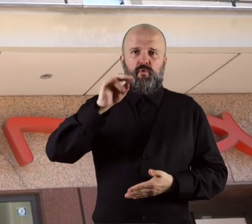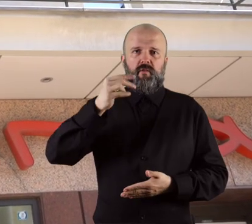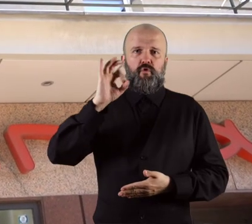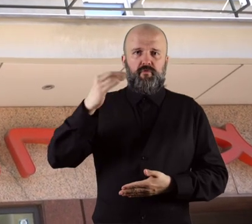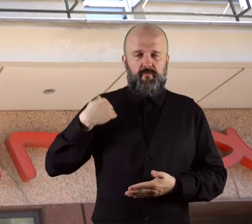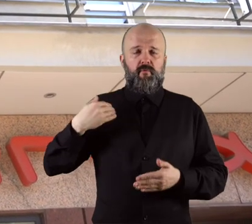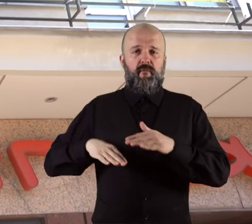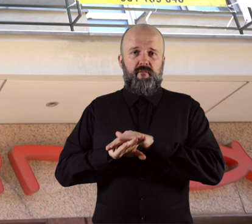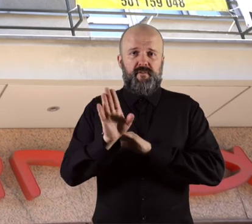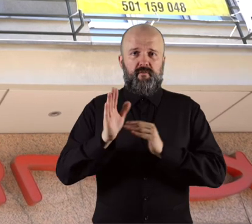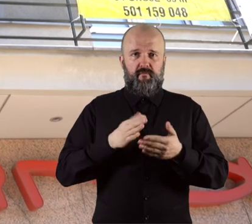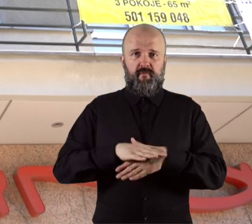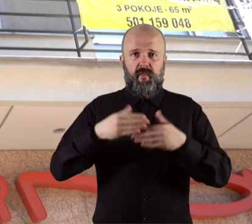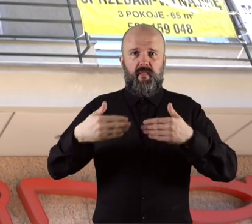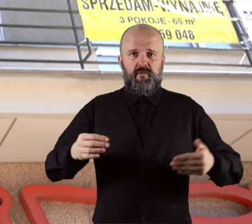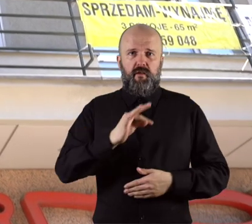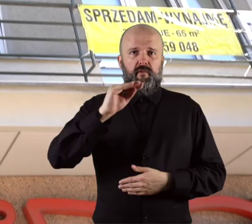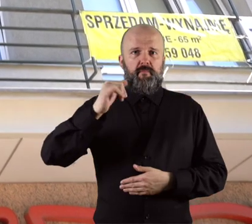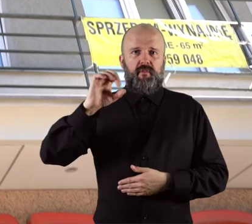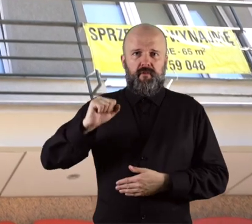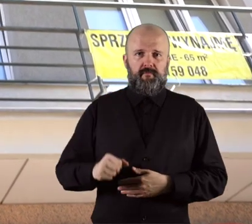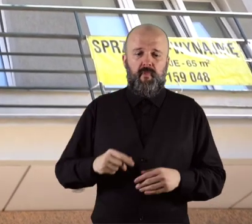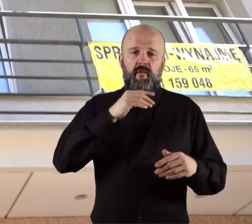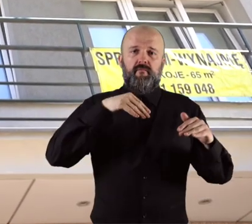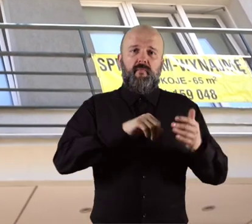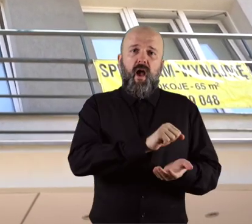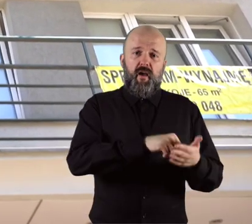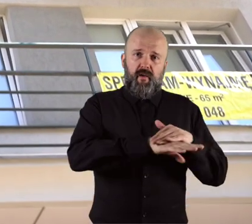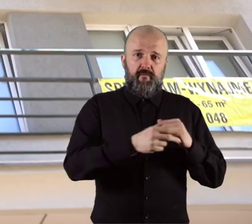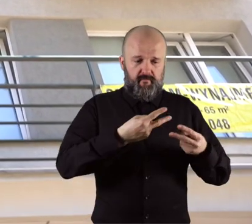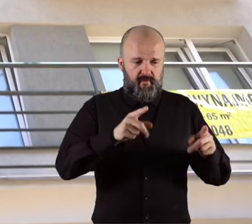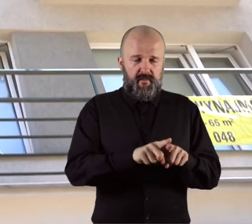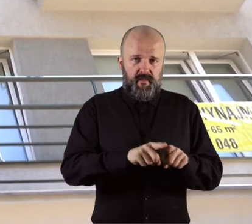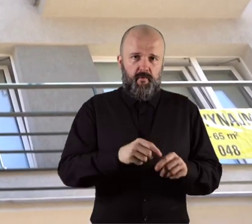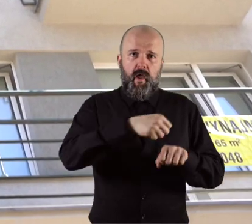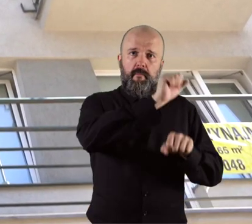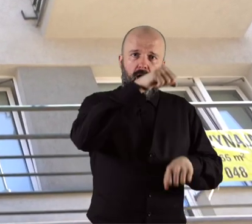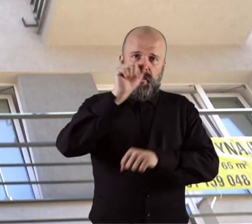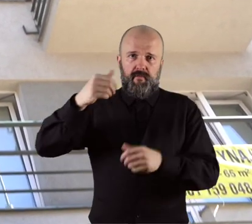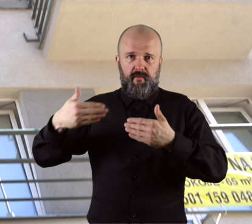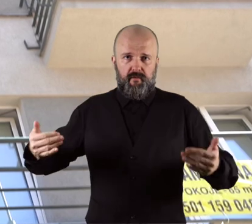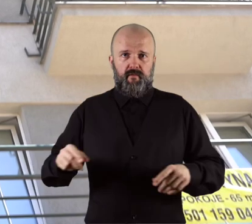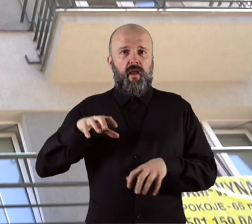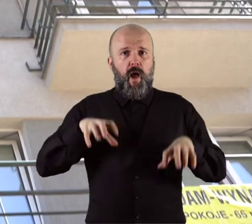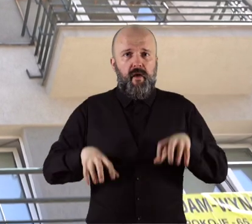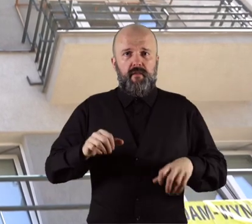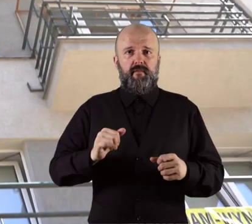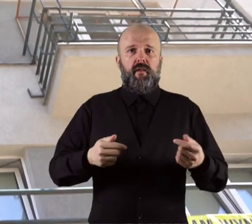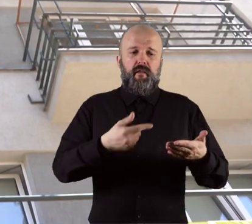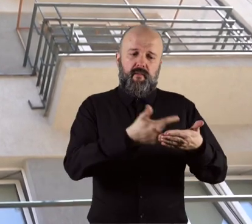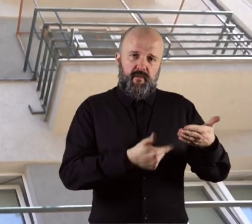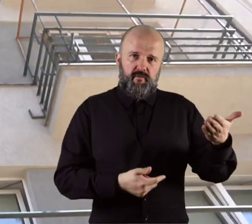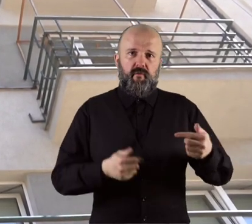która wystawiana była w Teatrze Femina. Ponadto w archiwum znalazła się kolekcja plakatów teatralnych, programów kabaretowych oraz